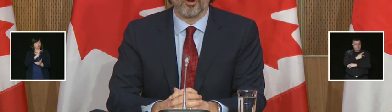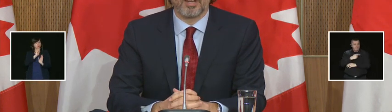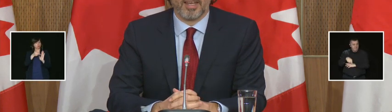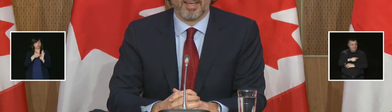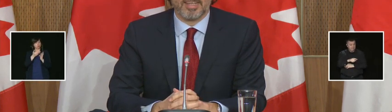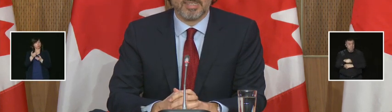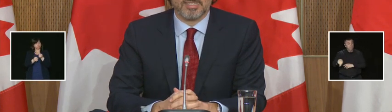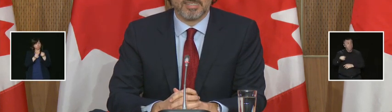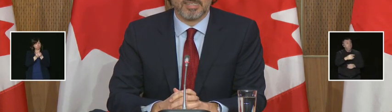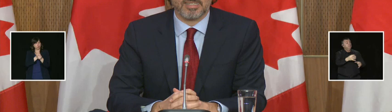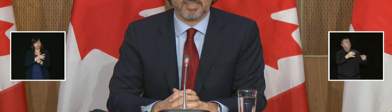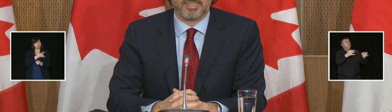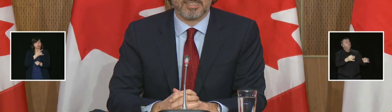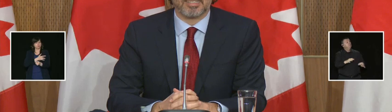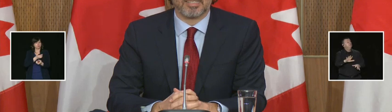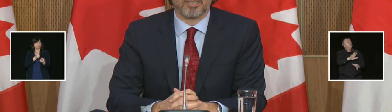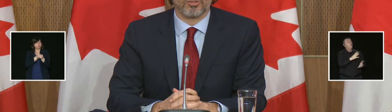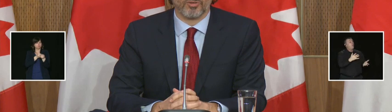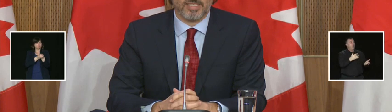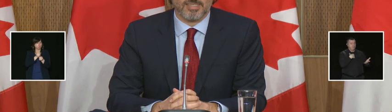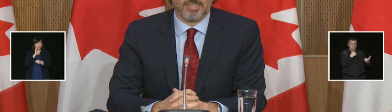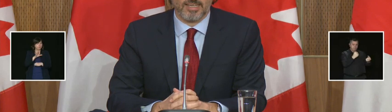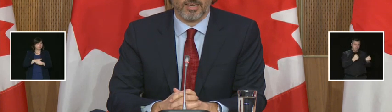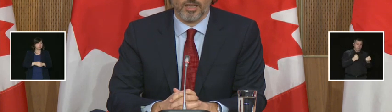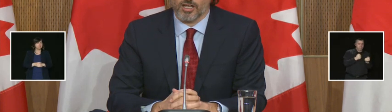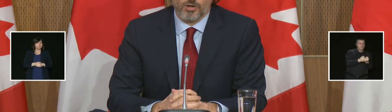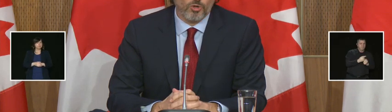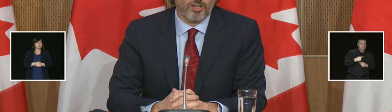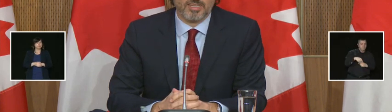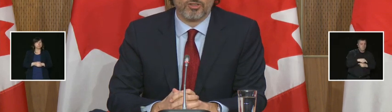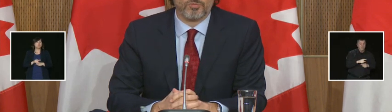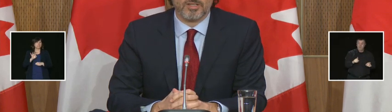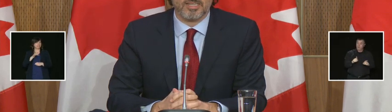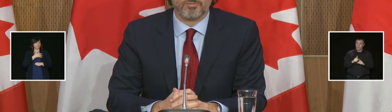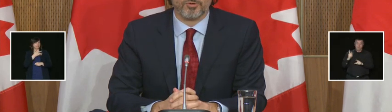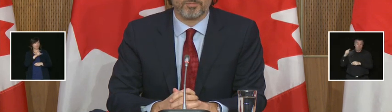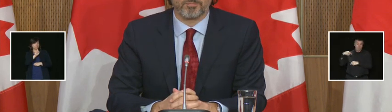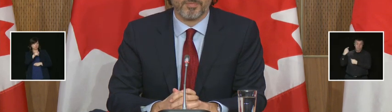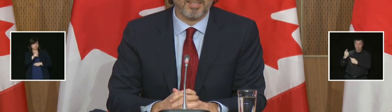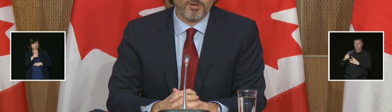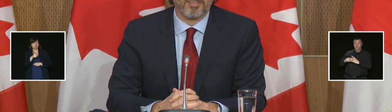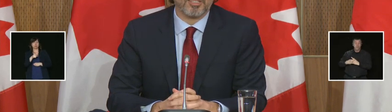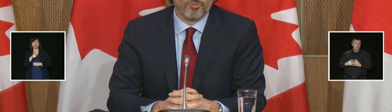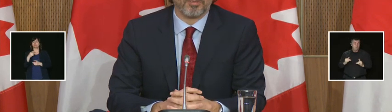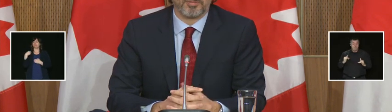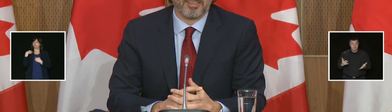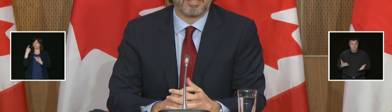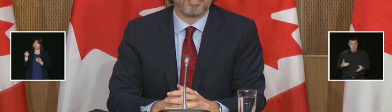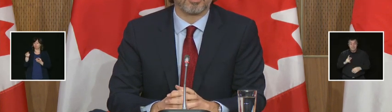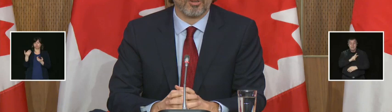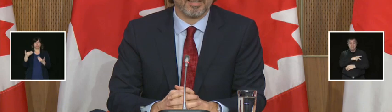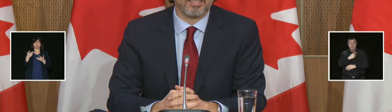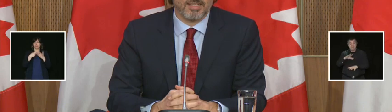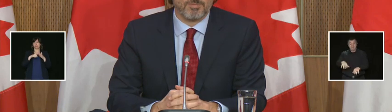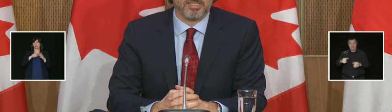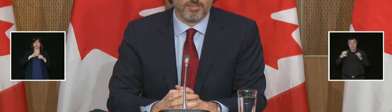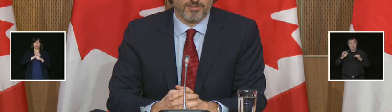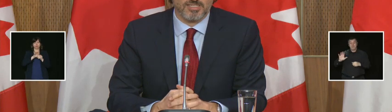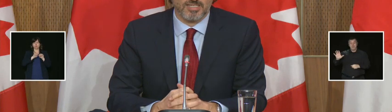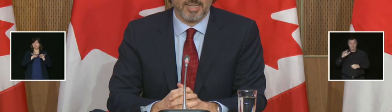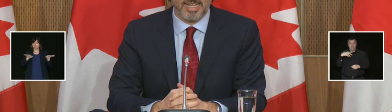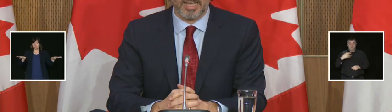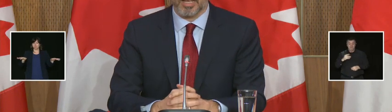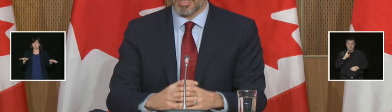eux ils dit il décide sont nécessaires comme on était depuis le début les provinces doivent prendre des décisions extrêmement